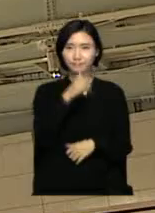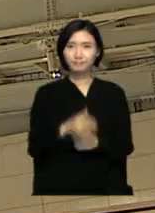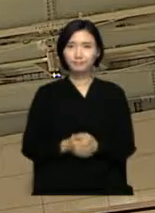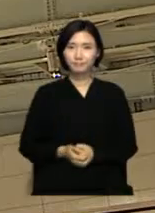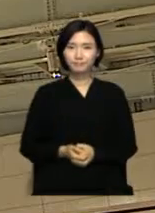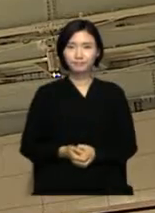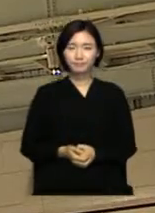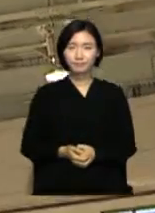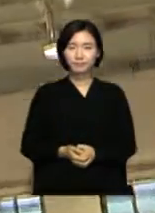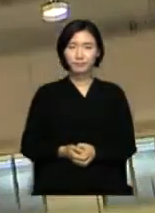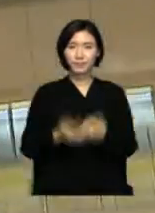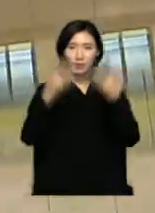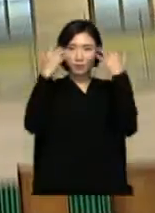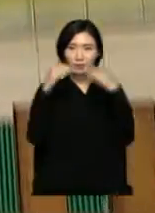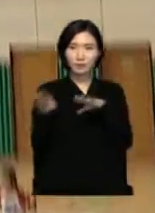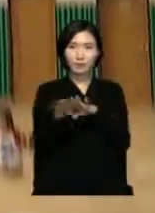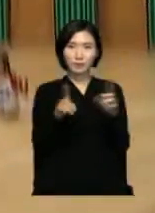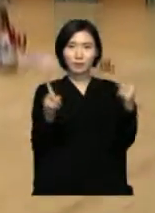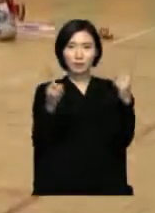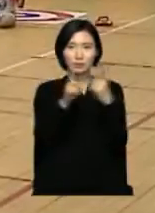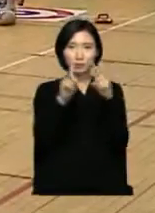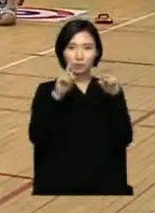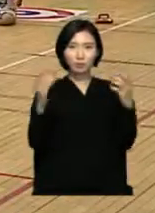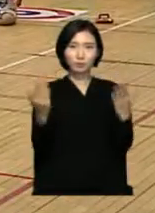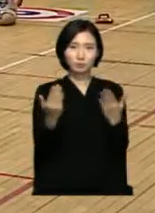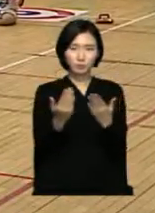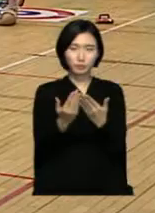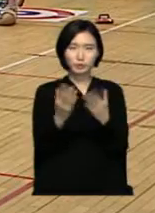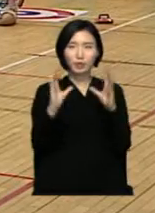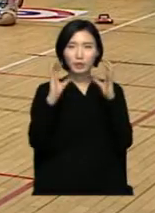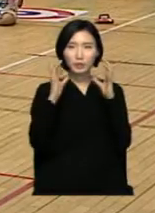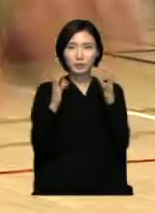재밌어요 여름방학을 맞은 성북 아이들이